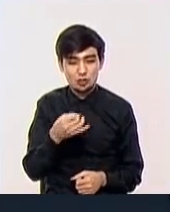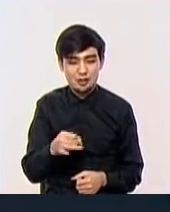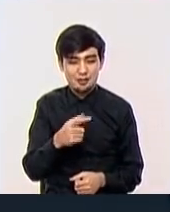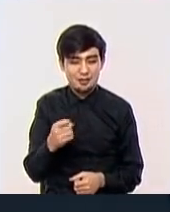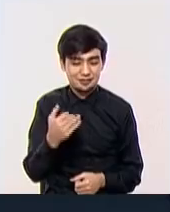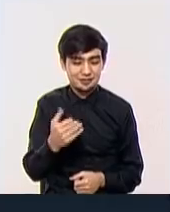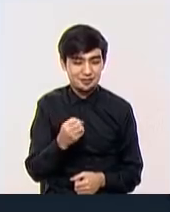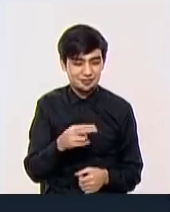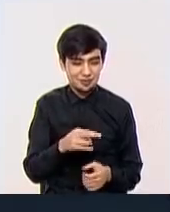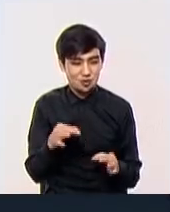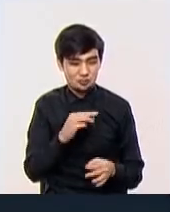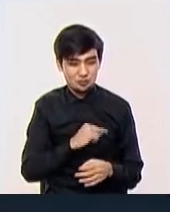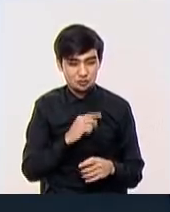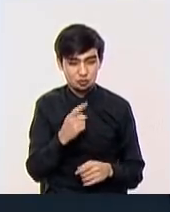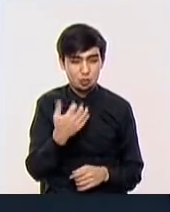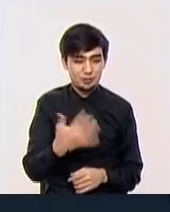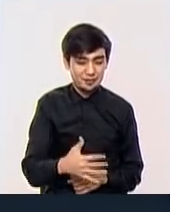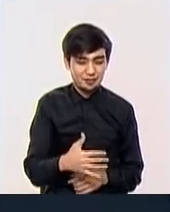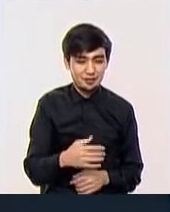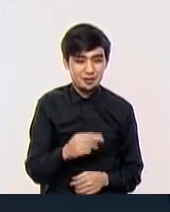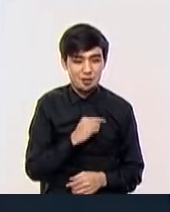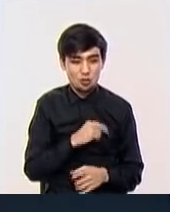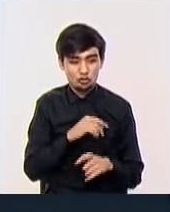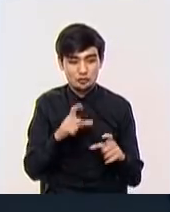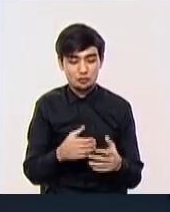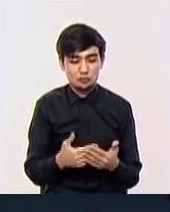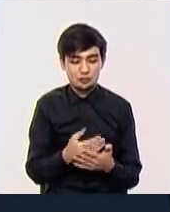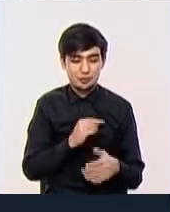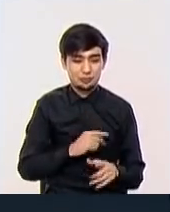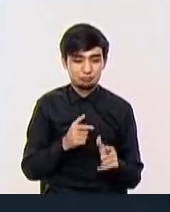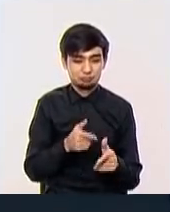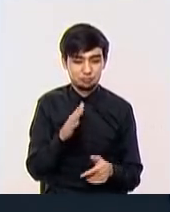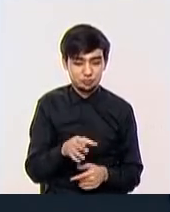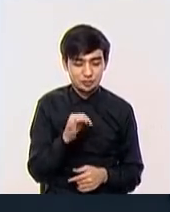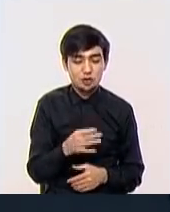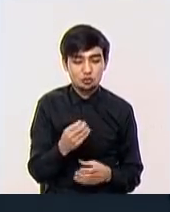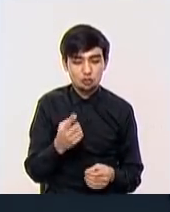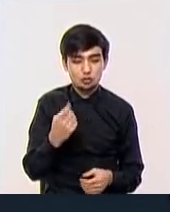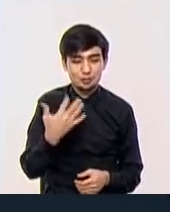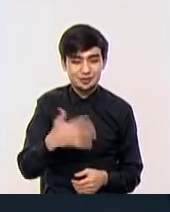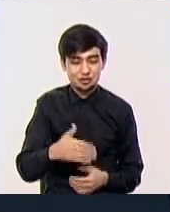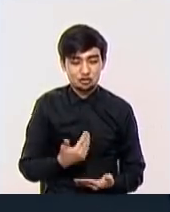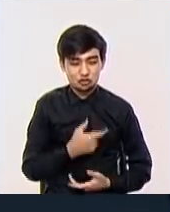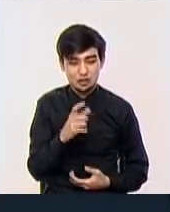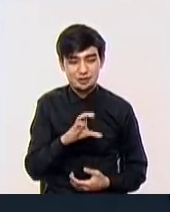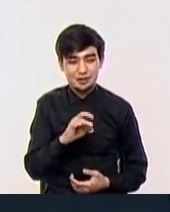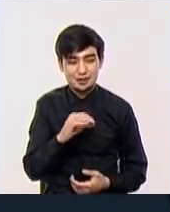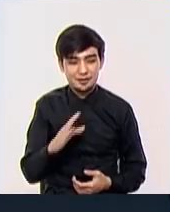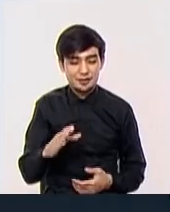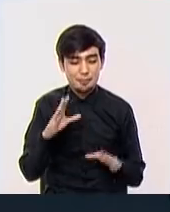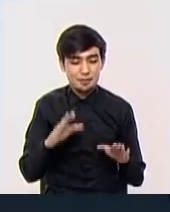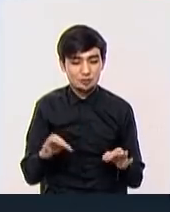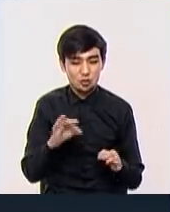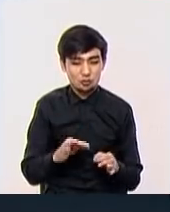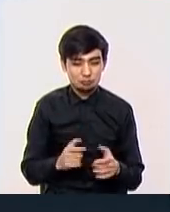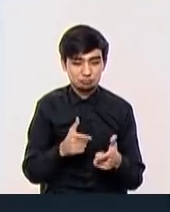қоғамы 150 жаңаөзендік азаматты жұмысқа орналастыратын болады. Ал тағы 150 тұрғын сервистік мекемелерге